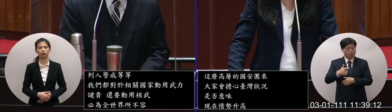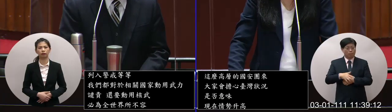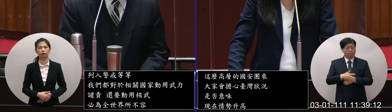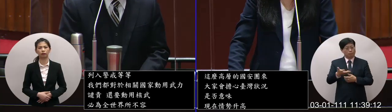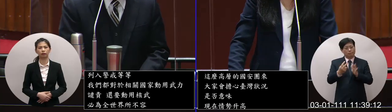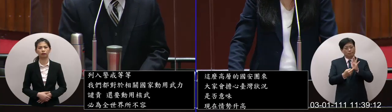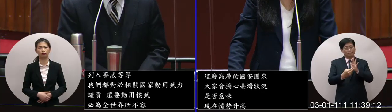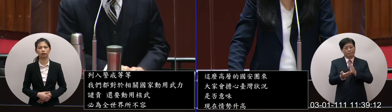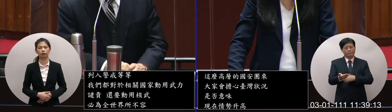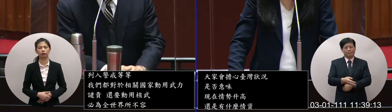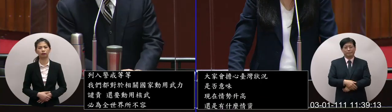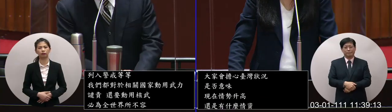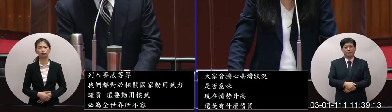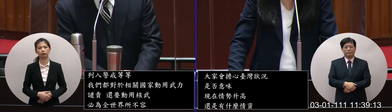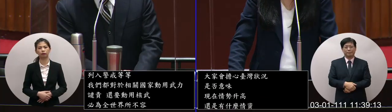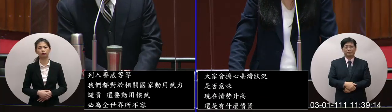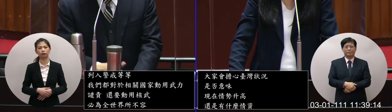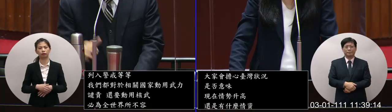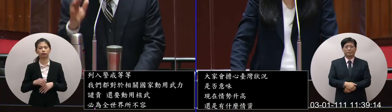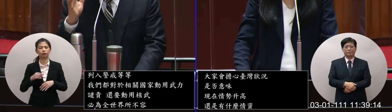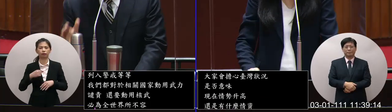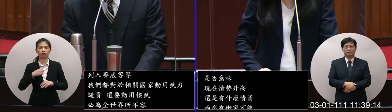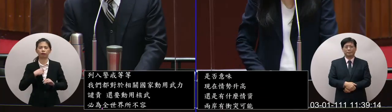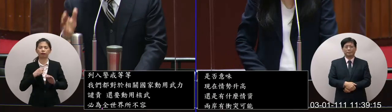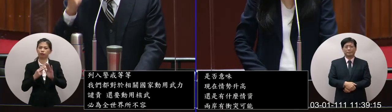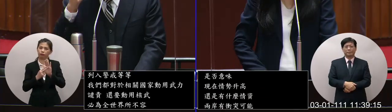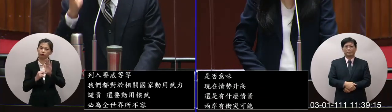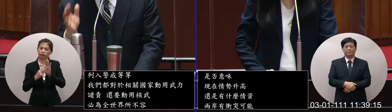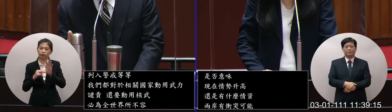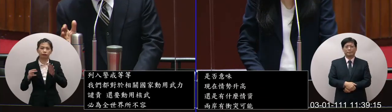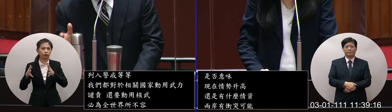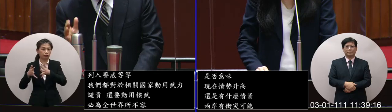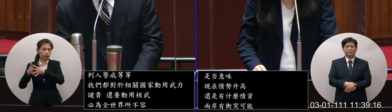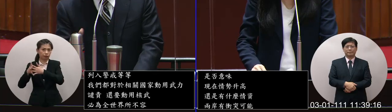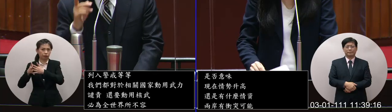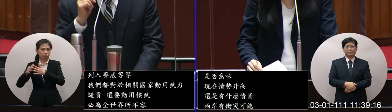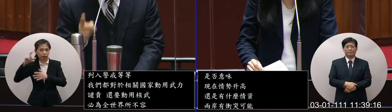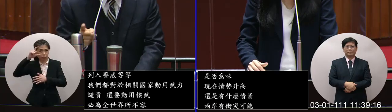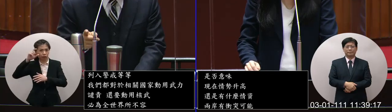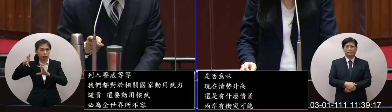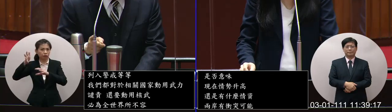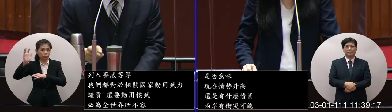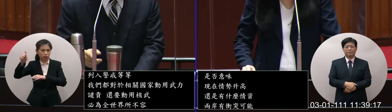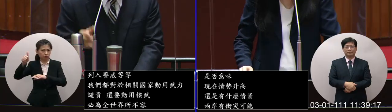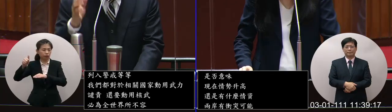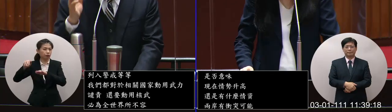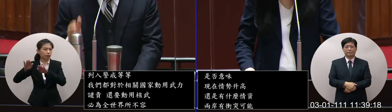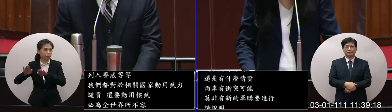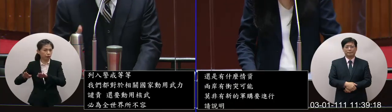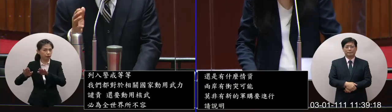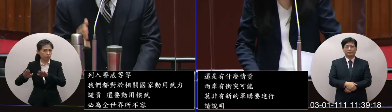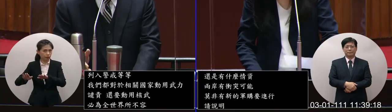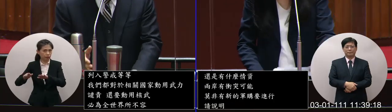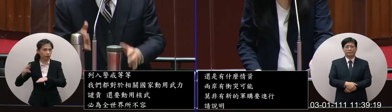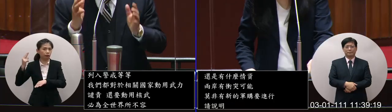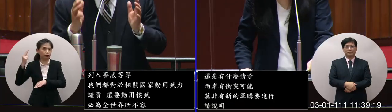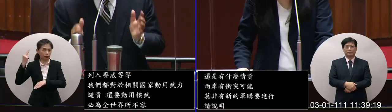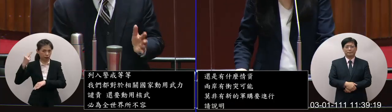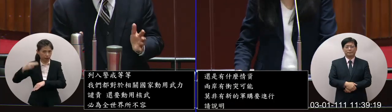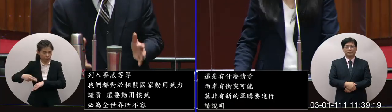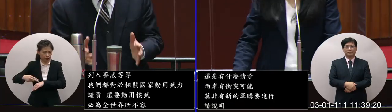长在这里做个说明？ 委员，这个美国拜登总统此时此刻派